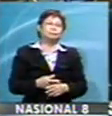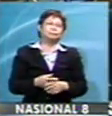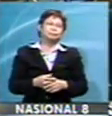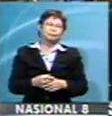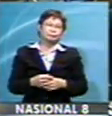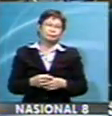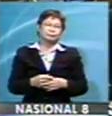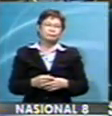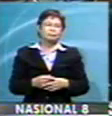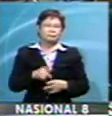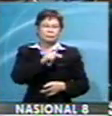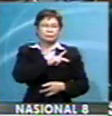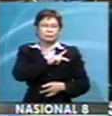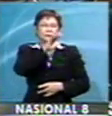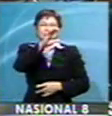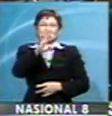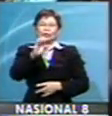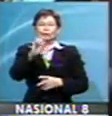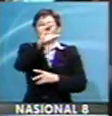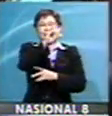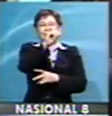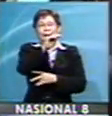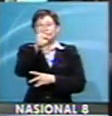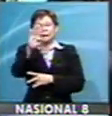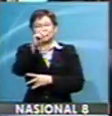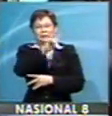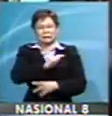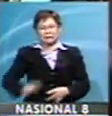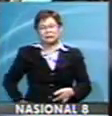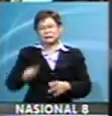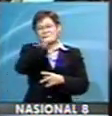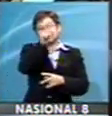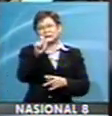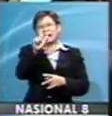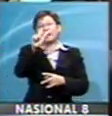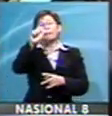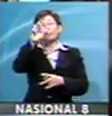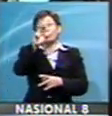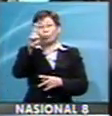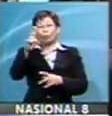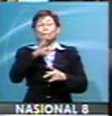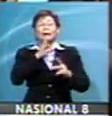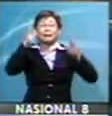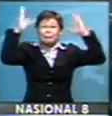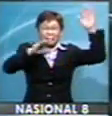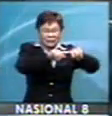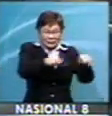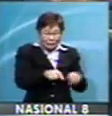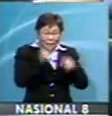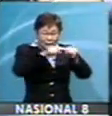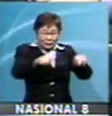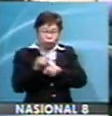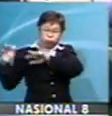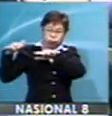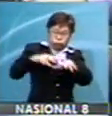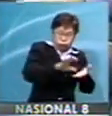dunia ketua eksekutif CIMB grup Tengku Datuk zafrul Tengku Abdul Aziz berkata Malaysia sebagai antara destinasi tumpuan utama